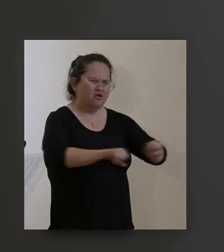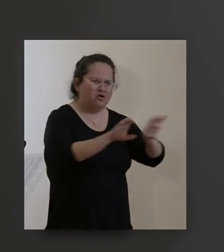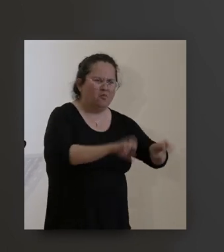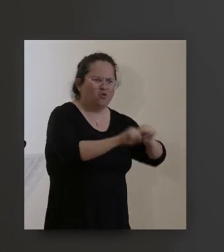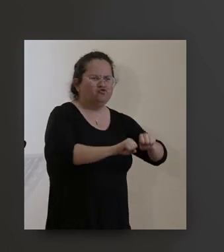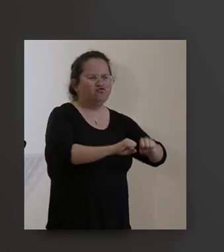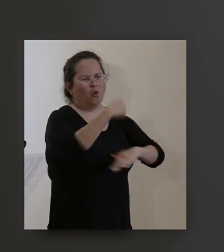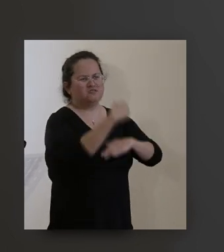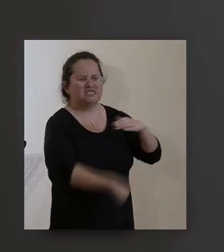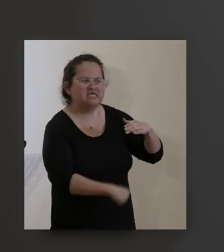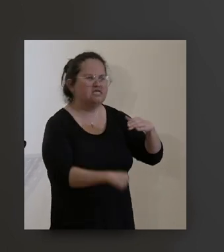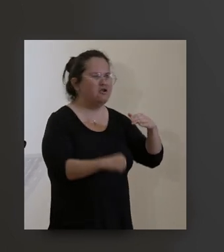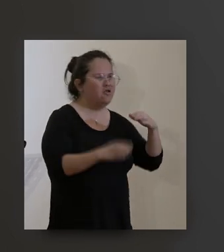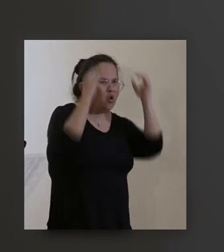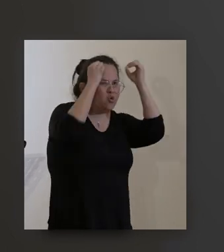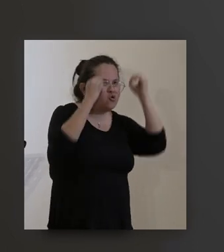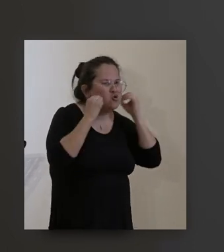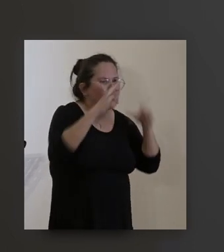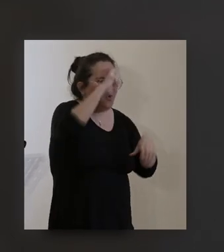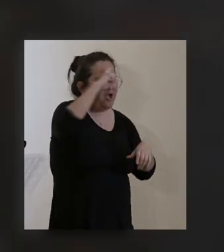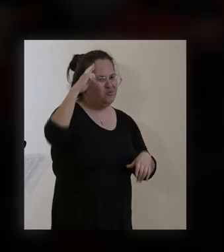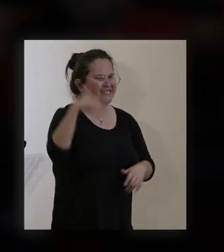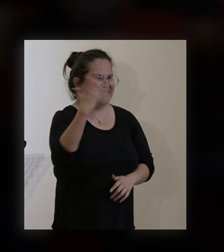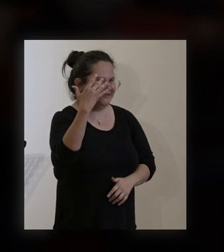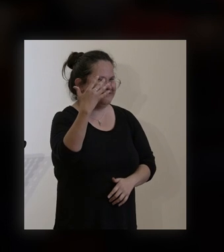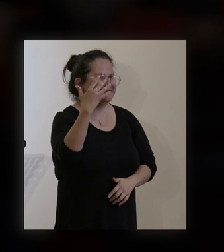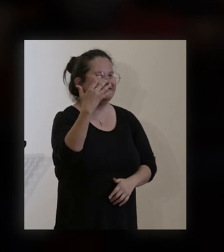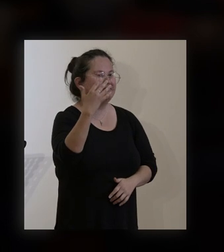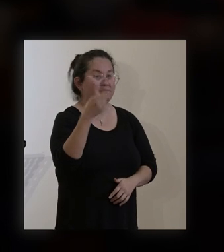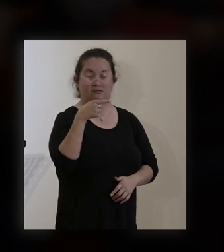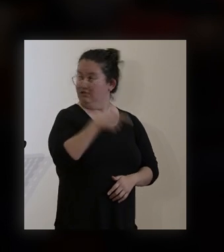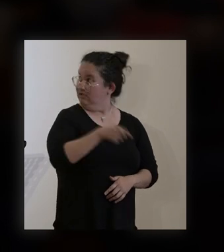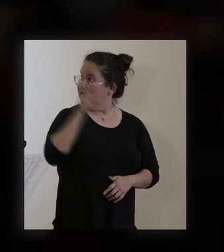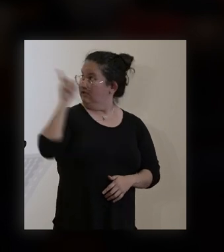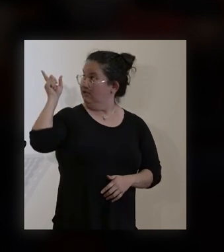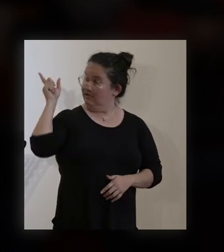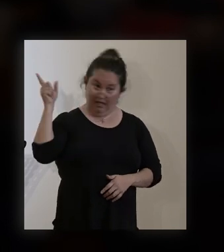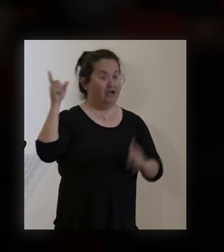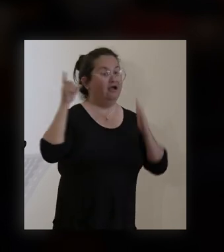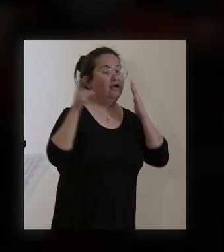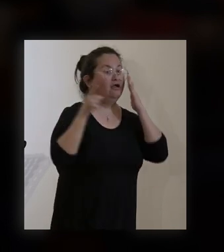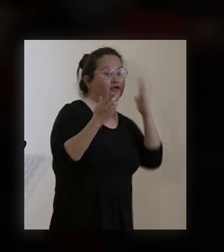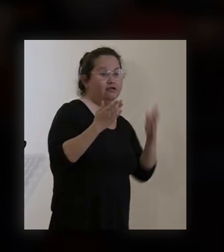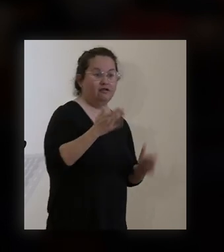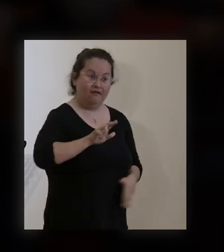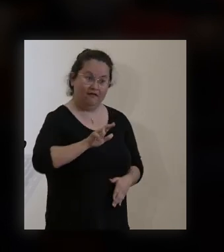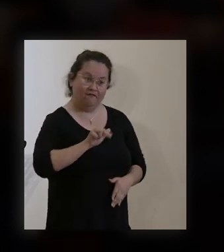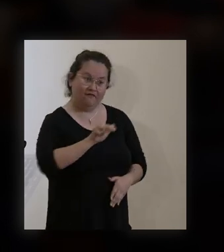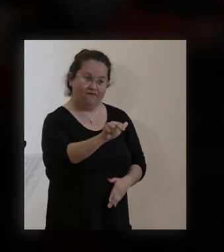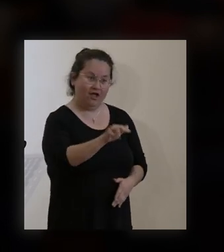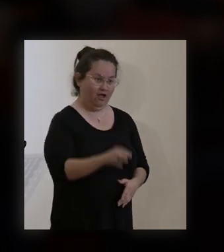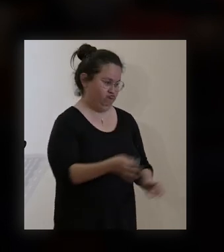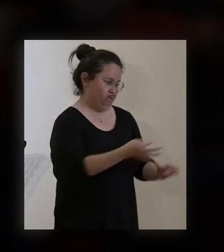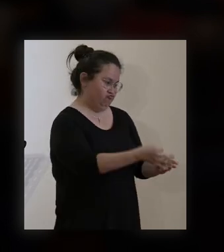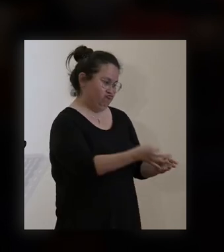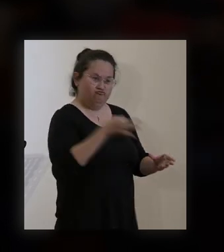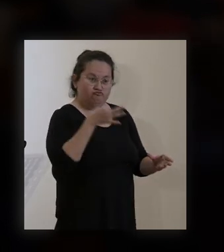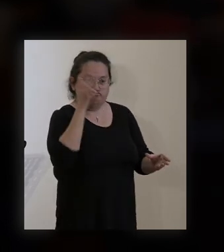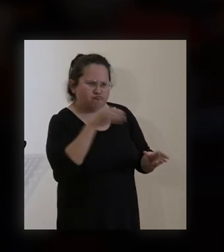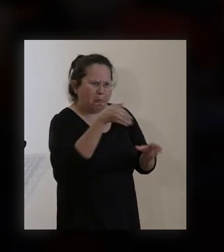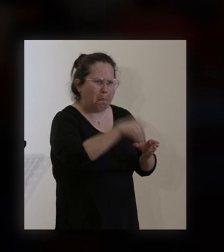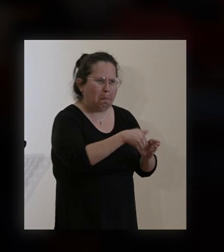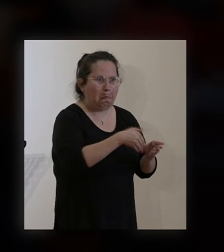précieux. Vous la voyez représentée à un moment où elle s'apprête à boire une boisson exotique, du chocolat ou du